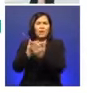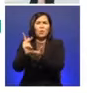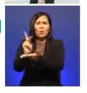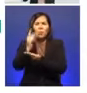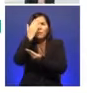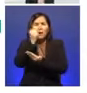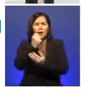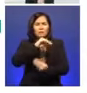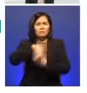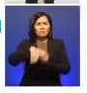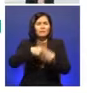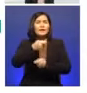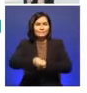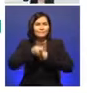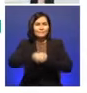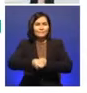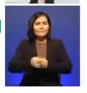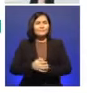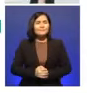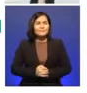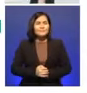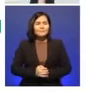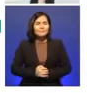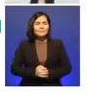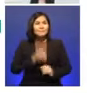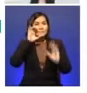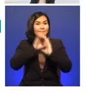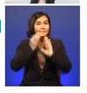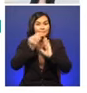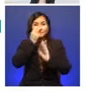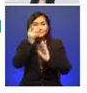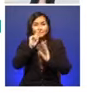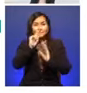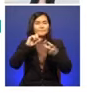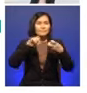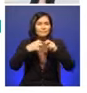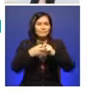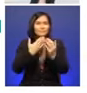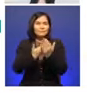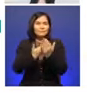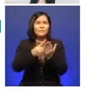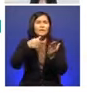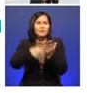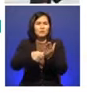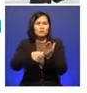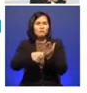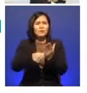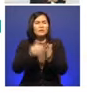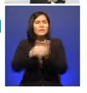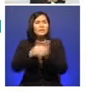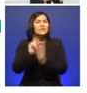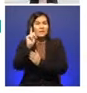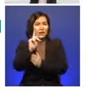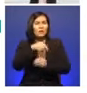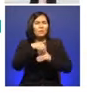ภาพต่อไปนะครับเราก็จะพบว่าหนี้สินเนี่ยนะครับของกลุ่มที่จนที่สุดนะครับสีเขียวคือกำไรจากการเกษ